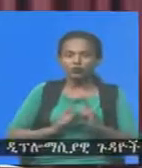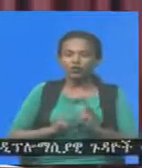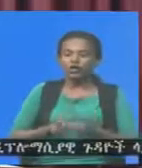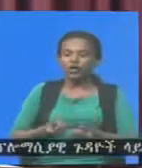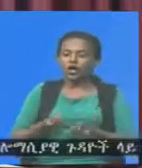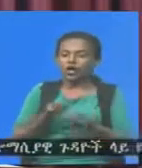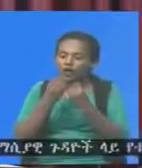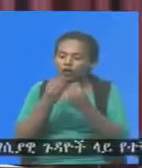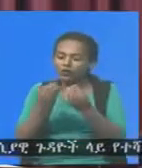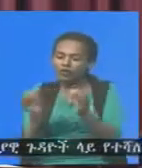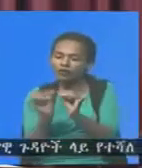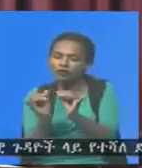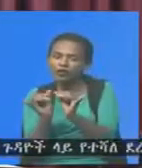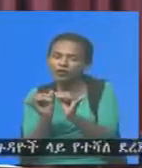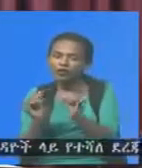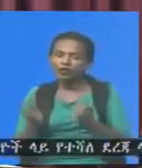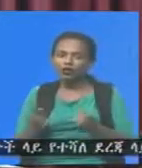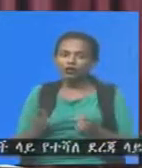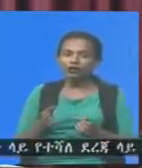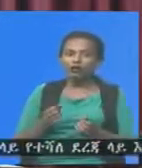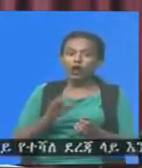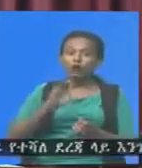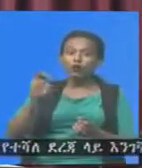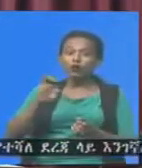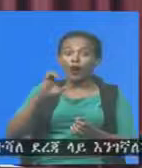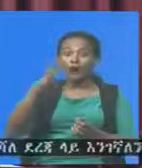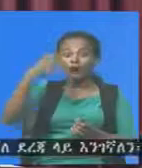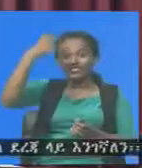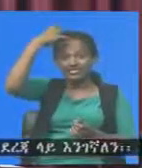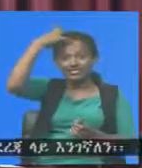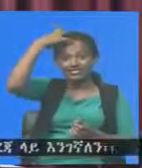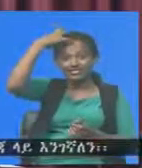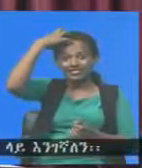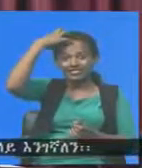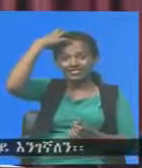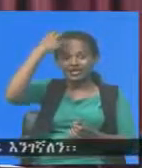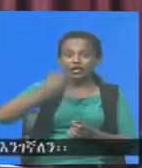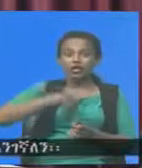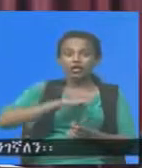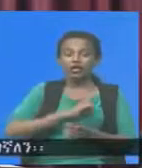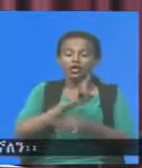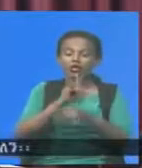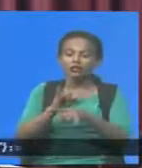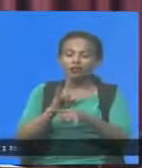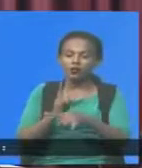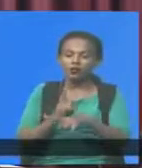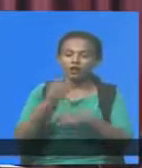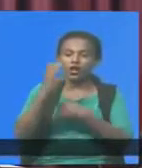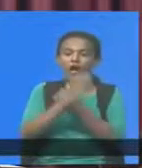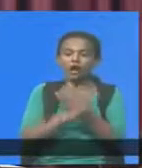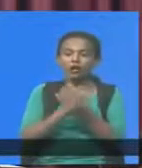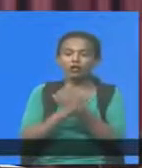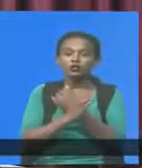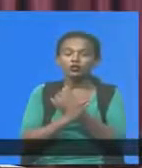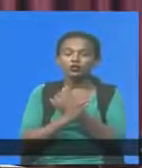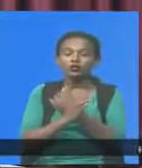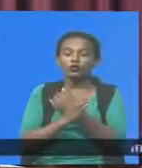የተሰፈረላቸው። የአውሮፓ መንግስታት የኛ ዜጎች አገራቸው ሄደው